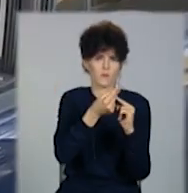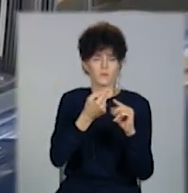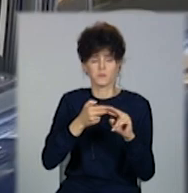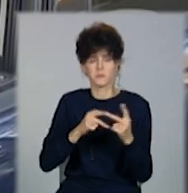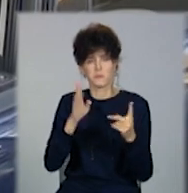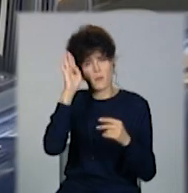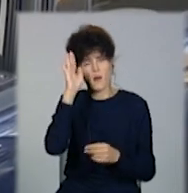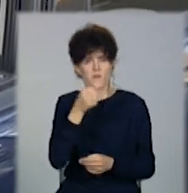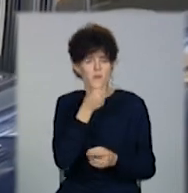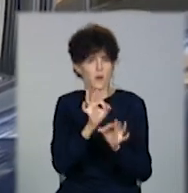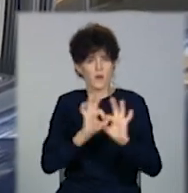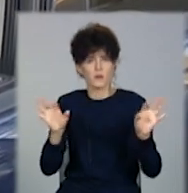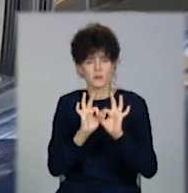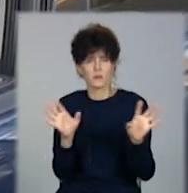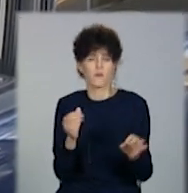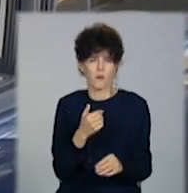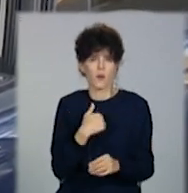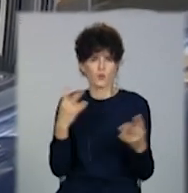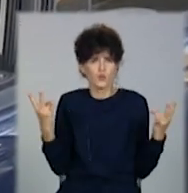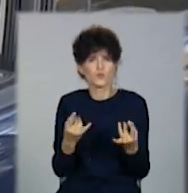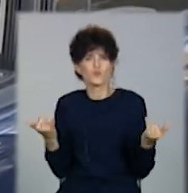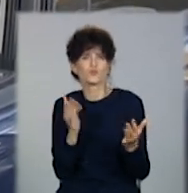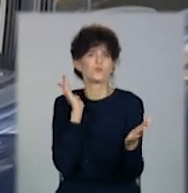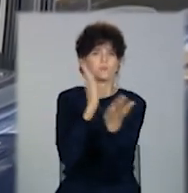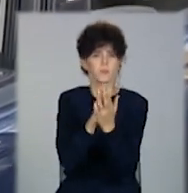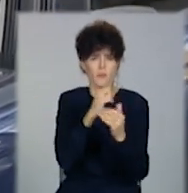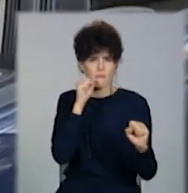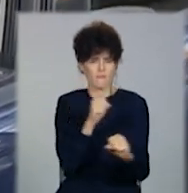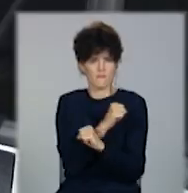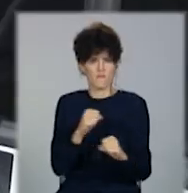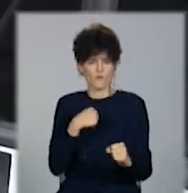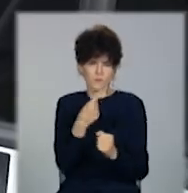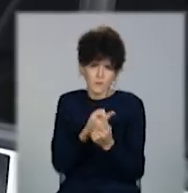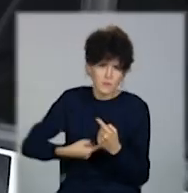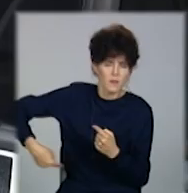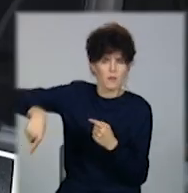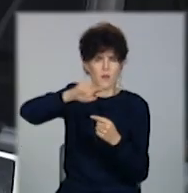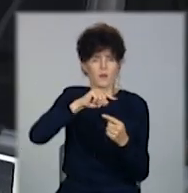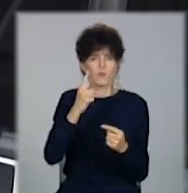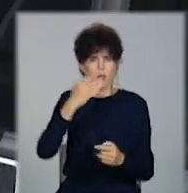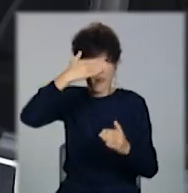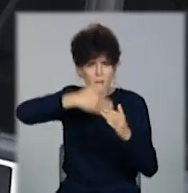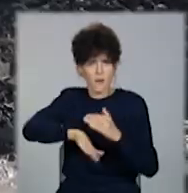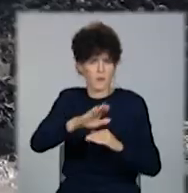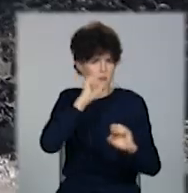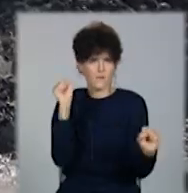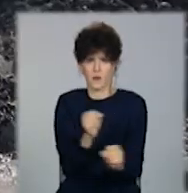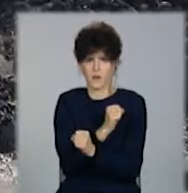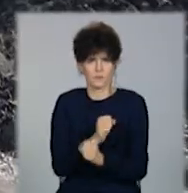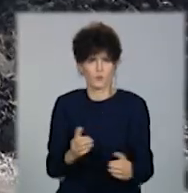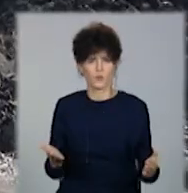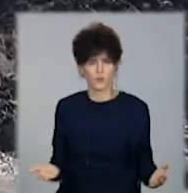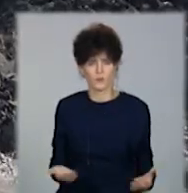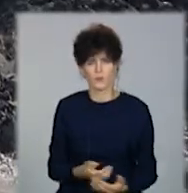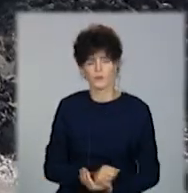Пока объедешь, то есть лишний круг даешь, чтобы объехать по всем вот этим ямам. Есть такие участки, что не объедешь.